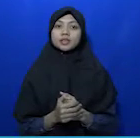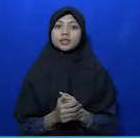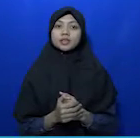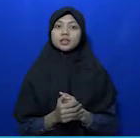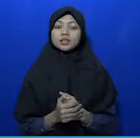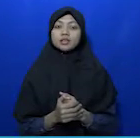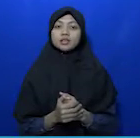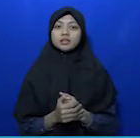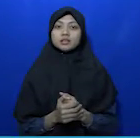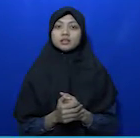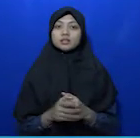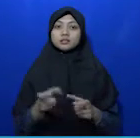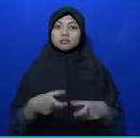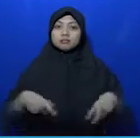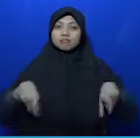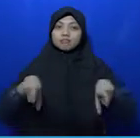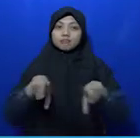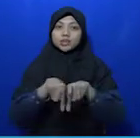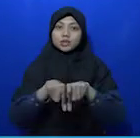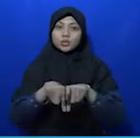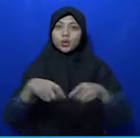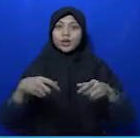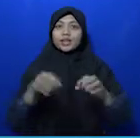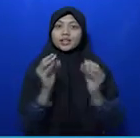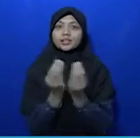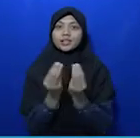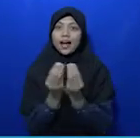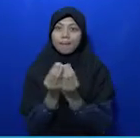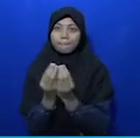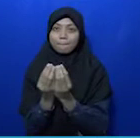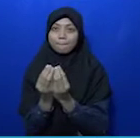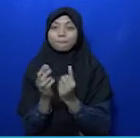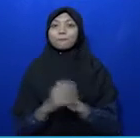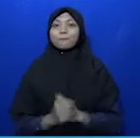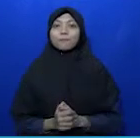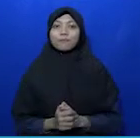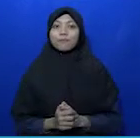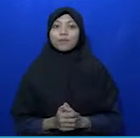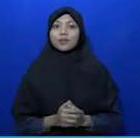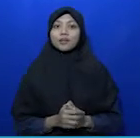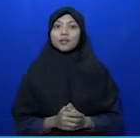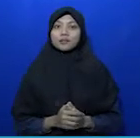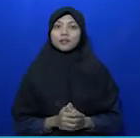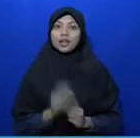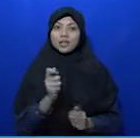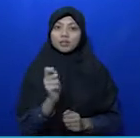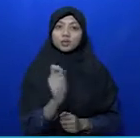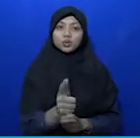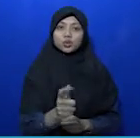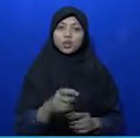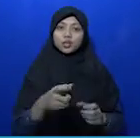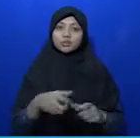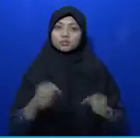konversi PI Rio Tinto menjadi saham. Lalu ada shareholders agreement itu yang mengatur tentang apa